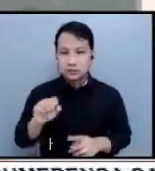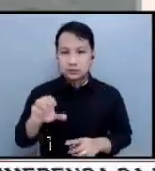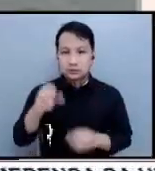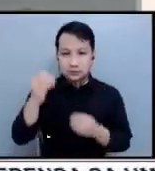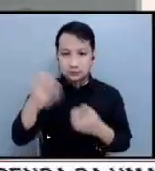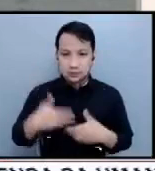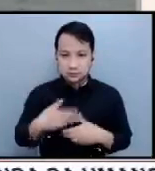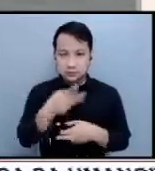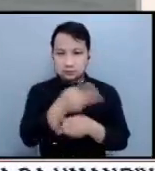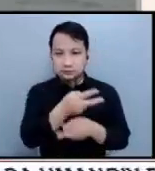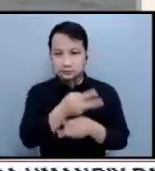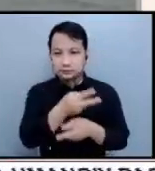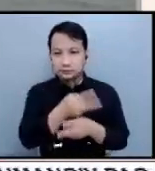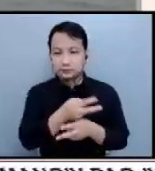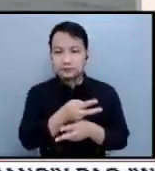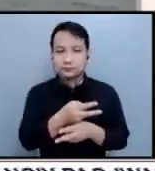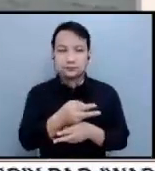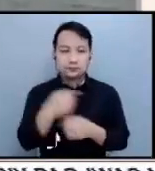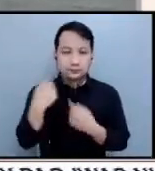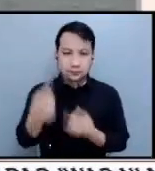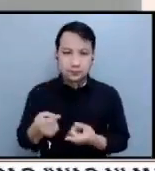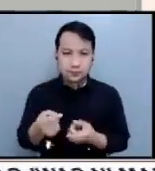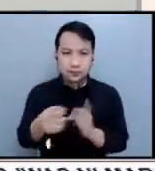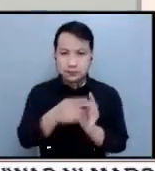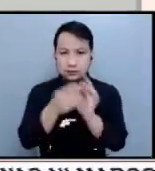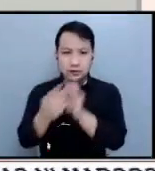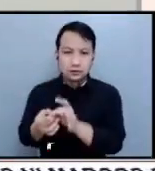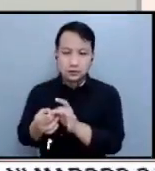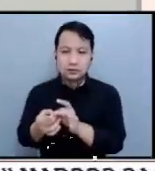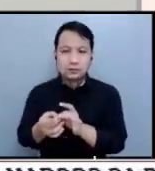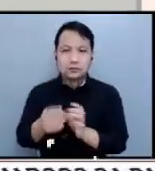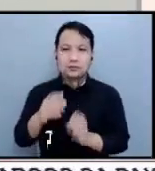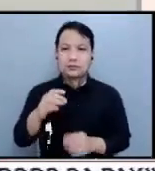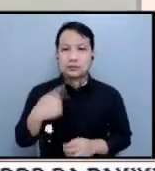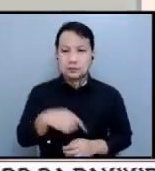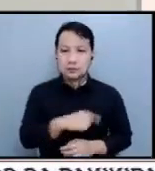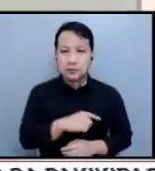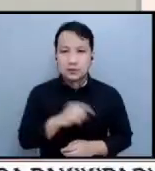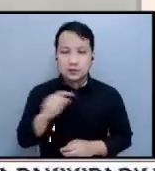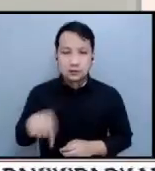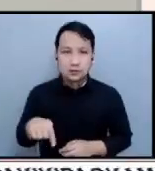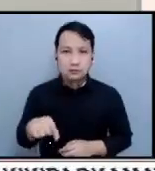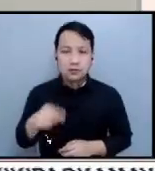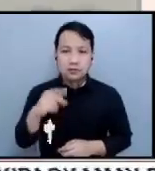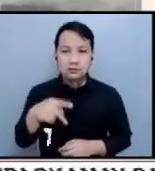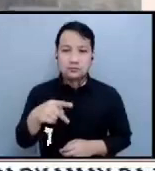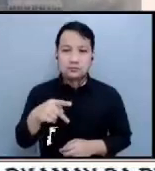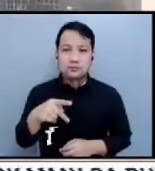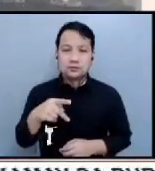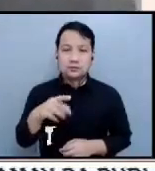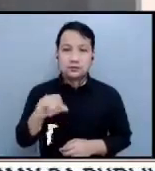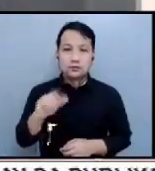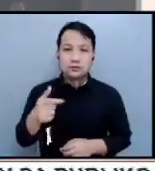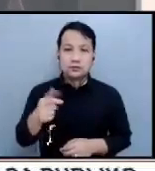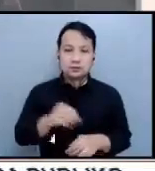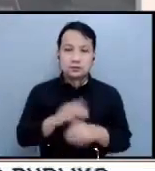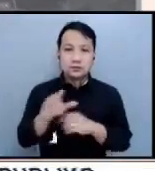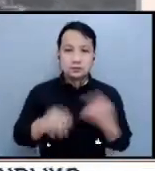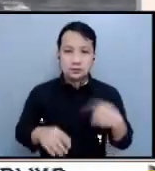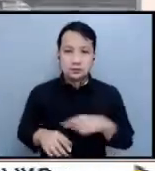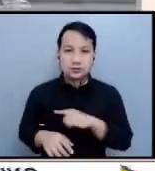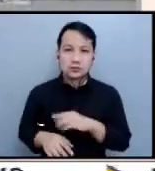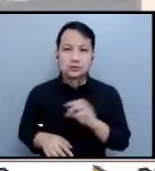binomonitor natin in coordination of course with our Philippine Consulate General, and kasi syempre kami sa OWA ay